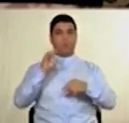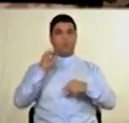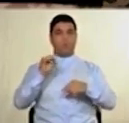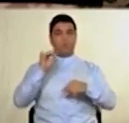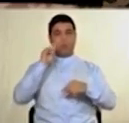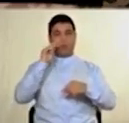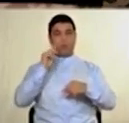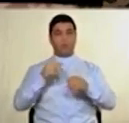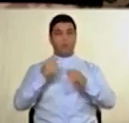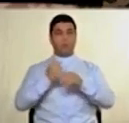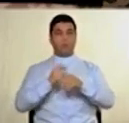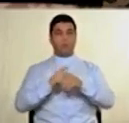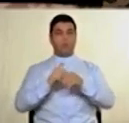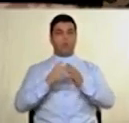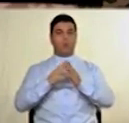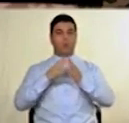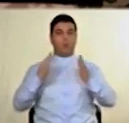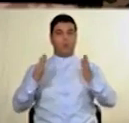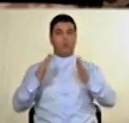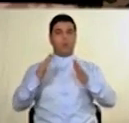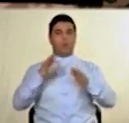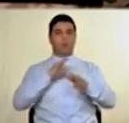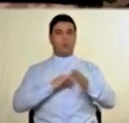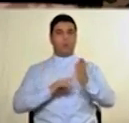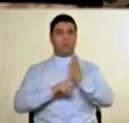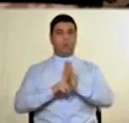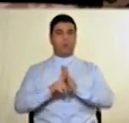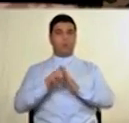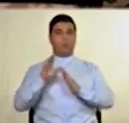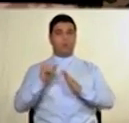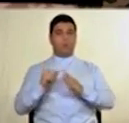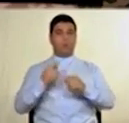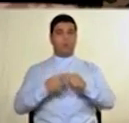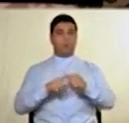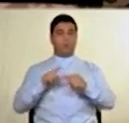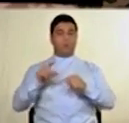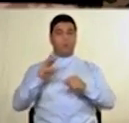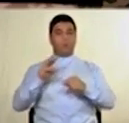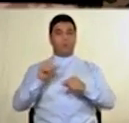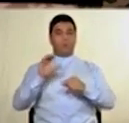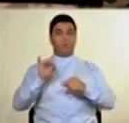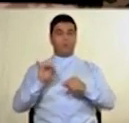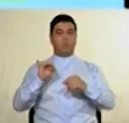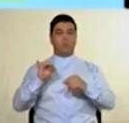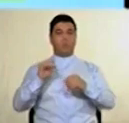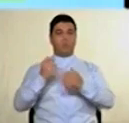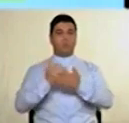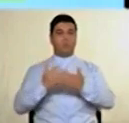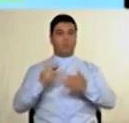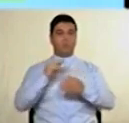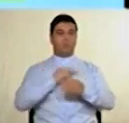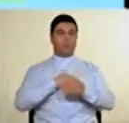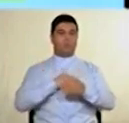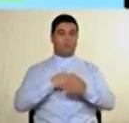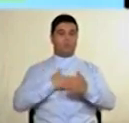keng, demak, ommalasha boshlaydi. Va aynan ana shu, demak, mahsulotning chorva mollaridagi,